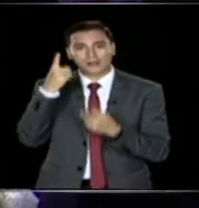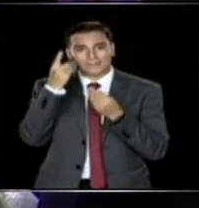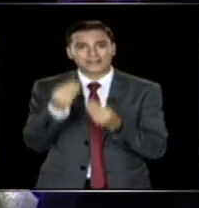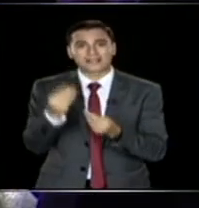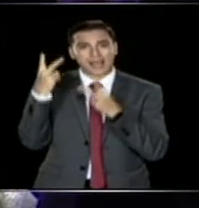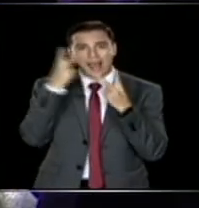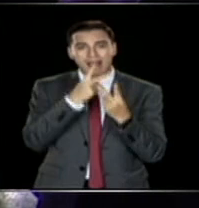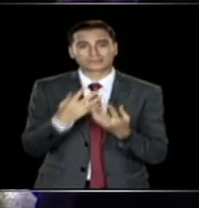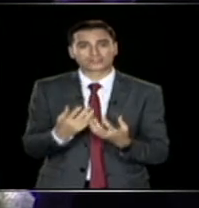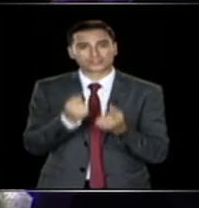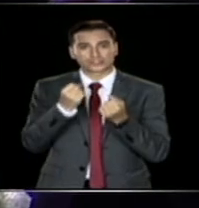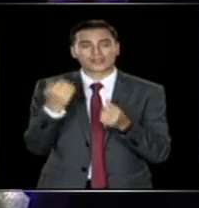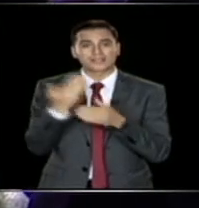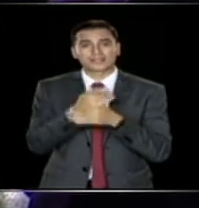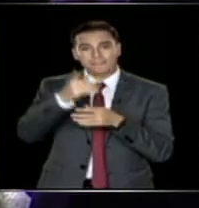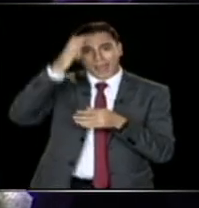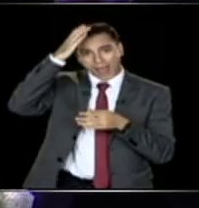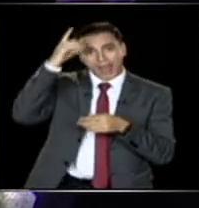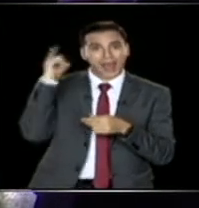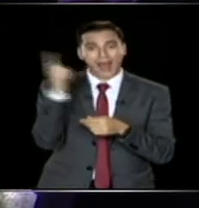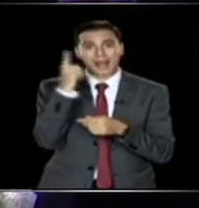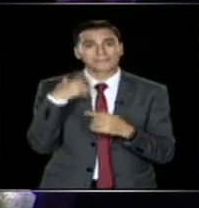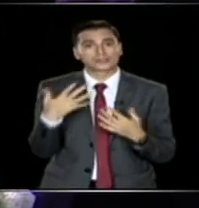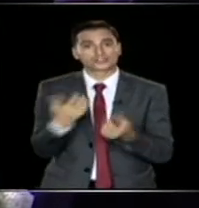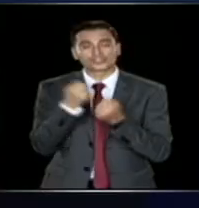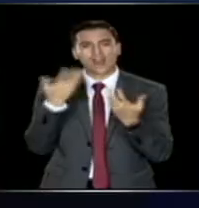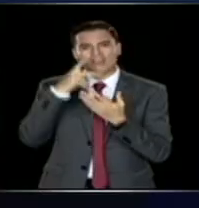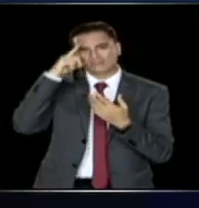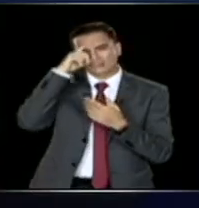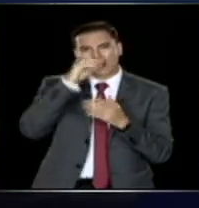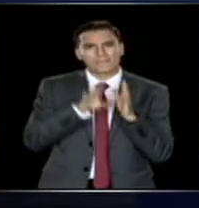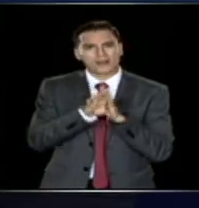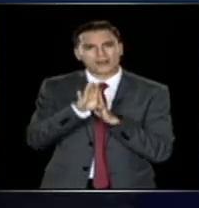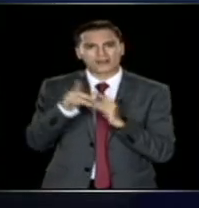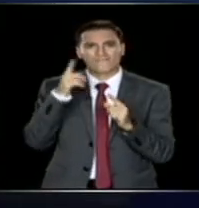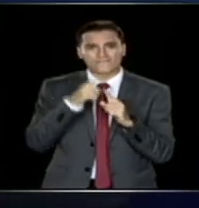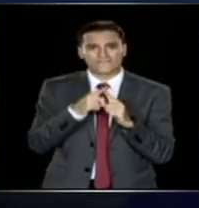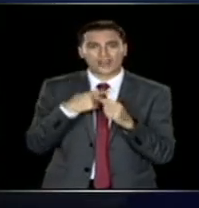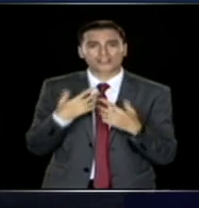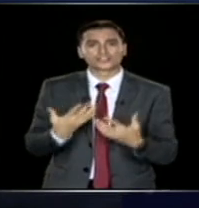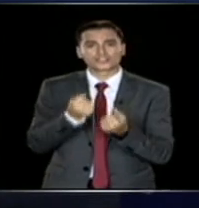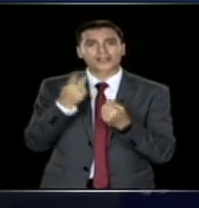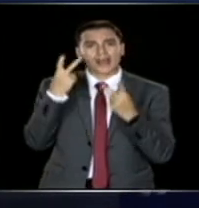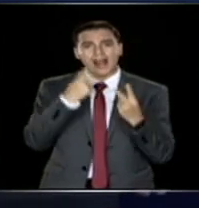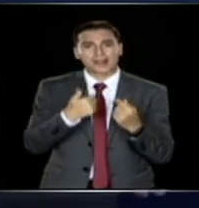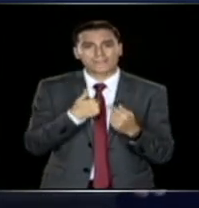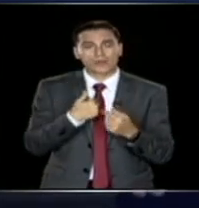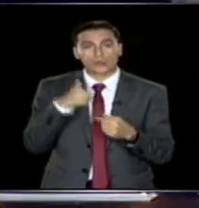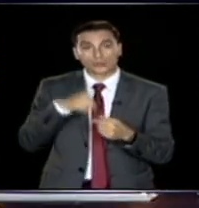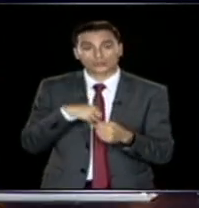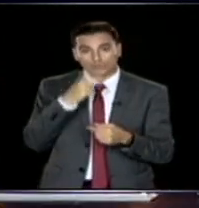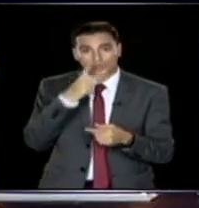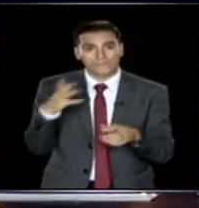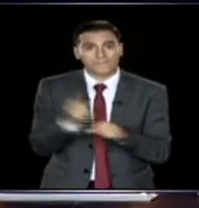وحلم من خير ما ابقى عالم اني اقدر اعدي اي عقبات. اضف حلمي وده معناه بيتحقق.